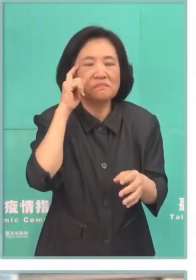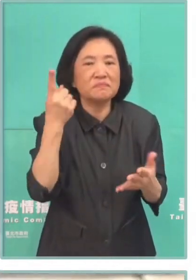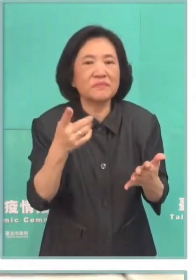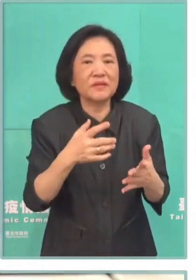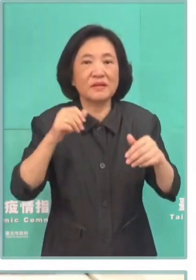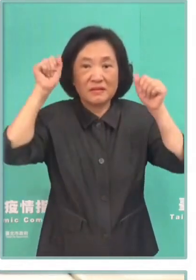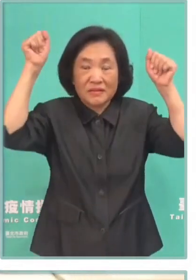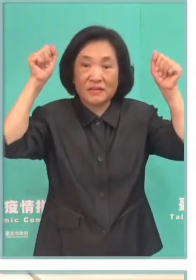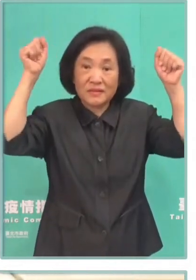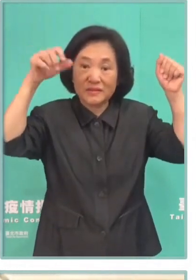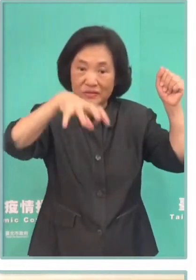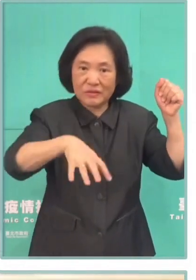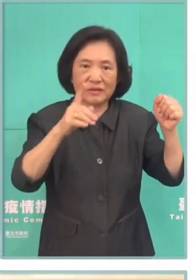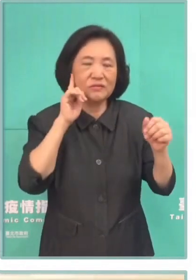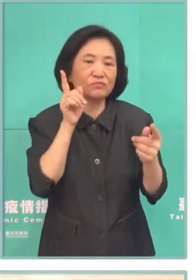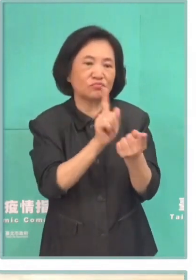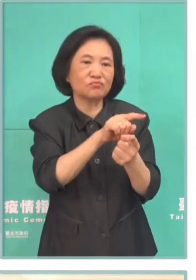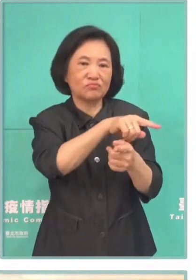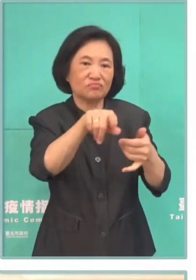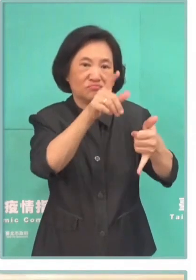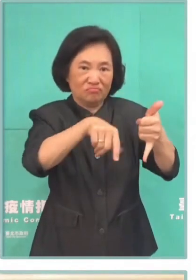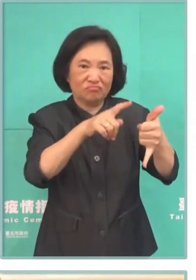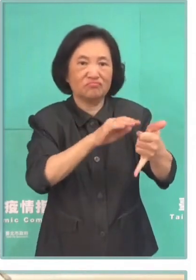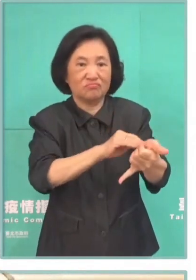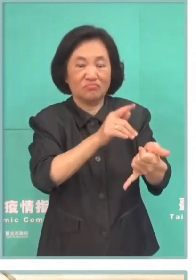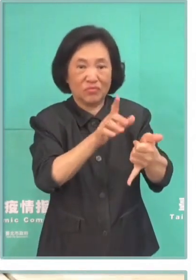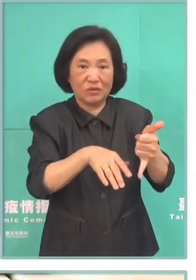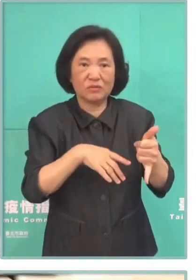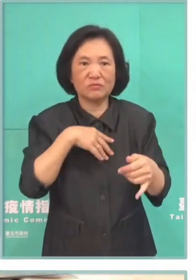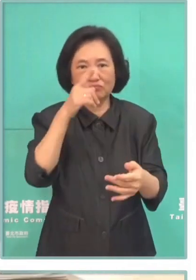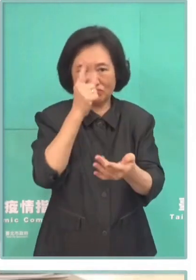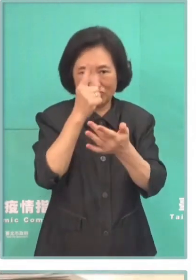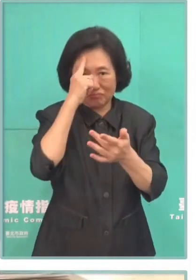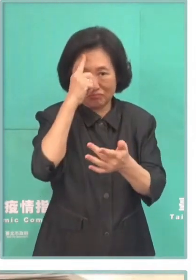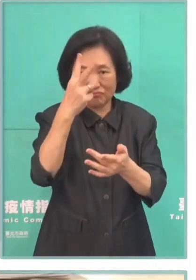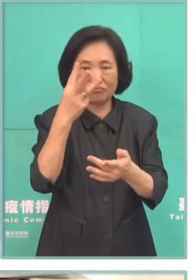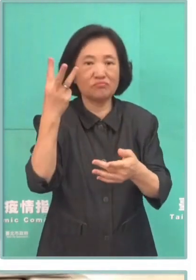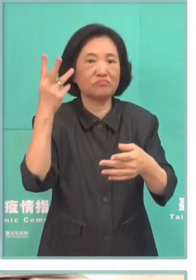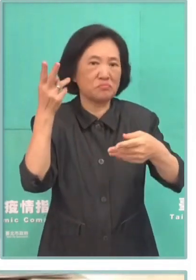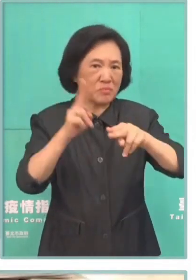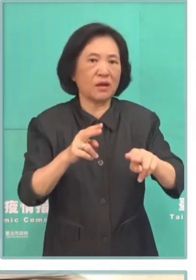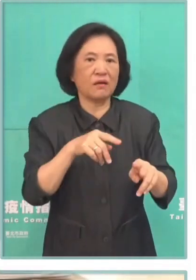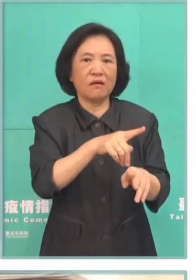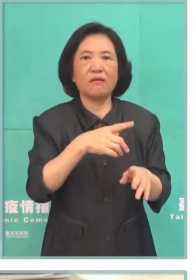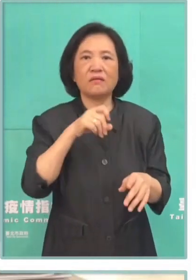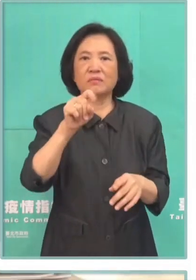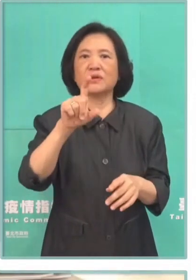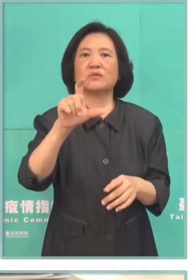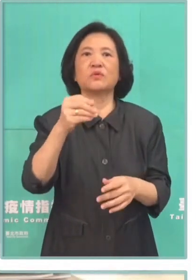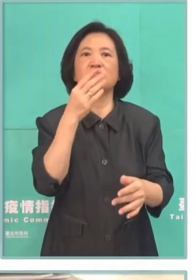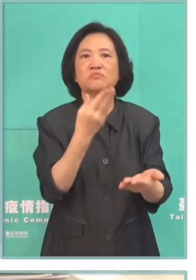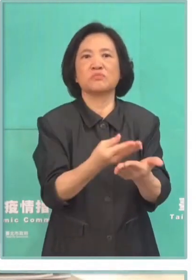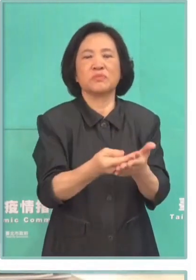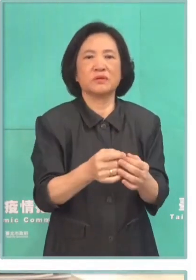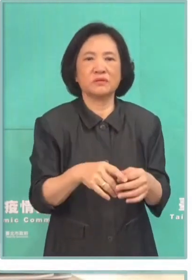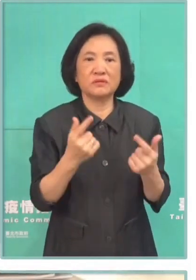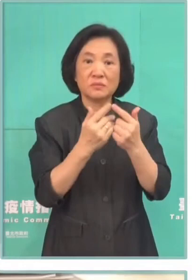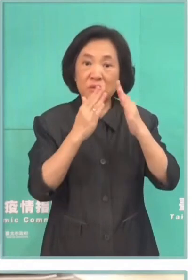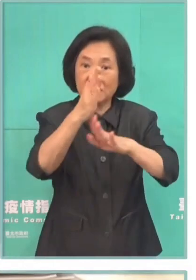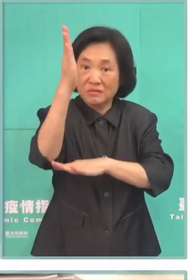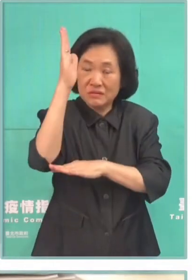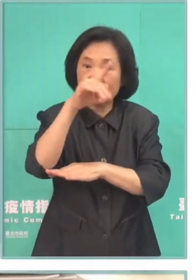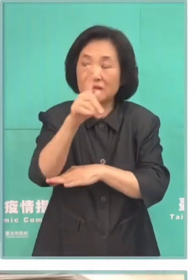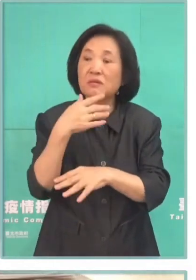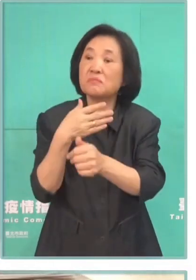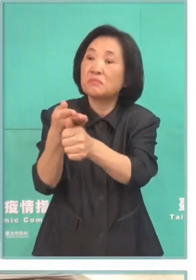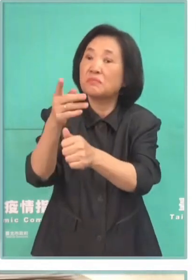心要对这名医师求偿3天停业，损失160万元，但却无法得知这名医师的身份。请问北市会愿意提供资讯